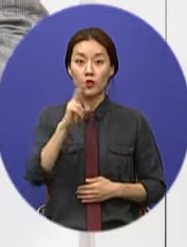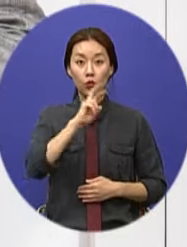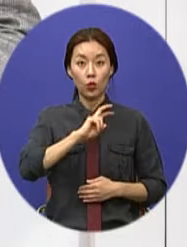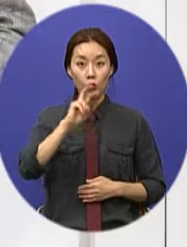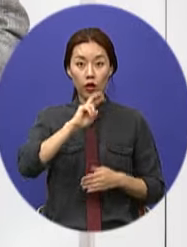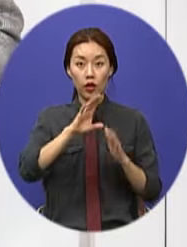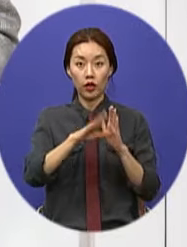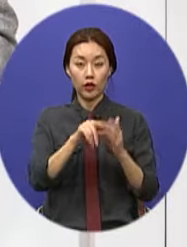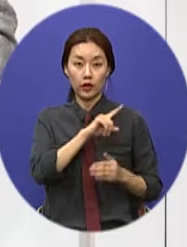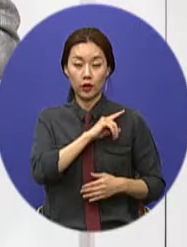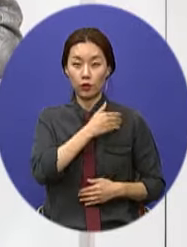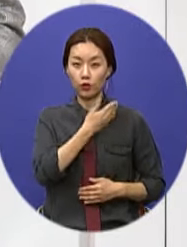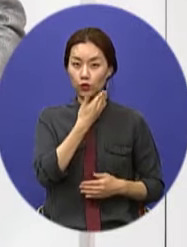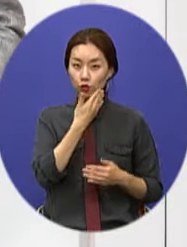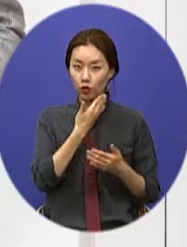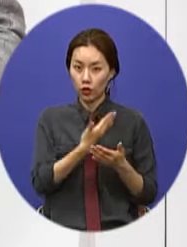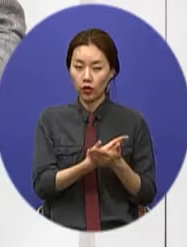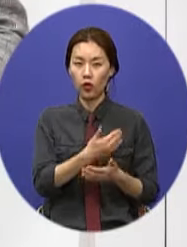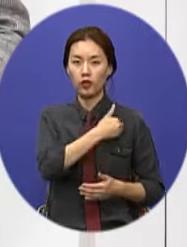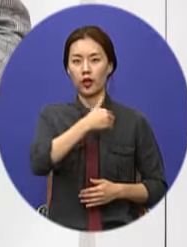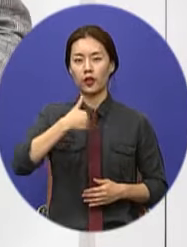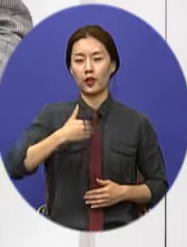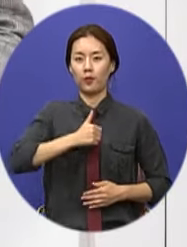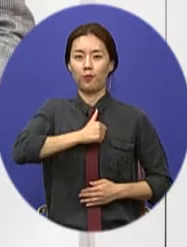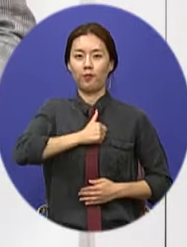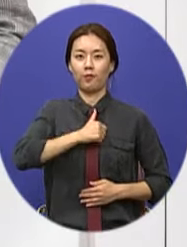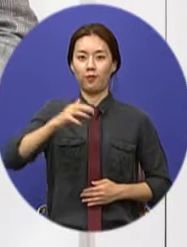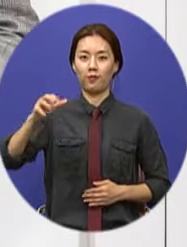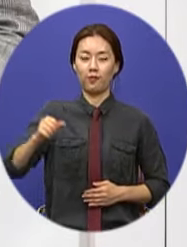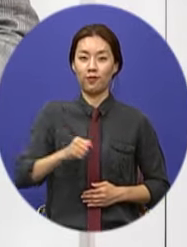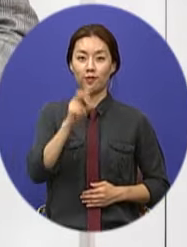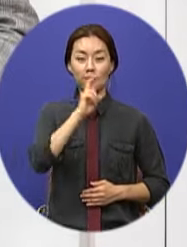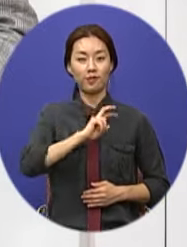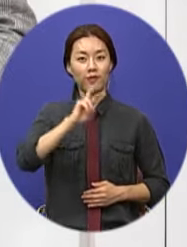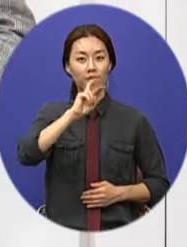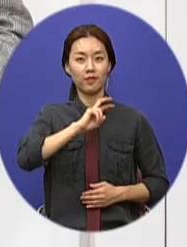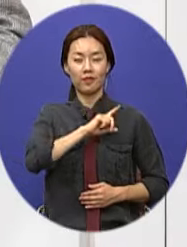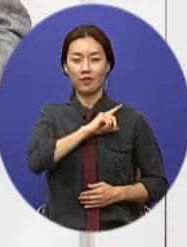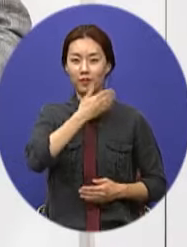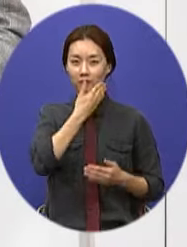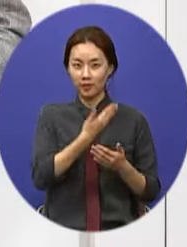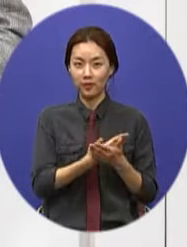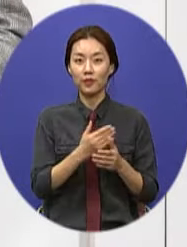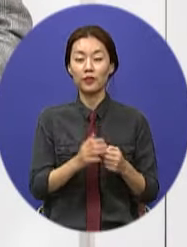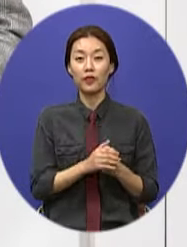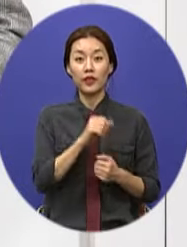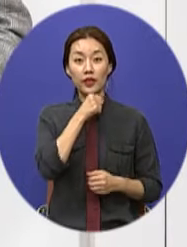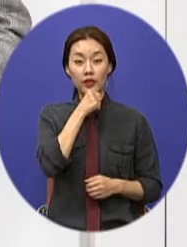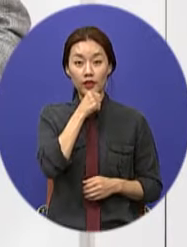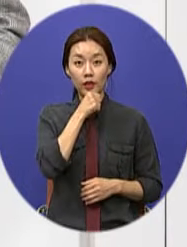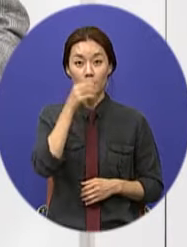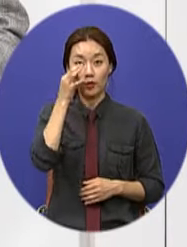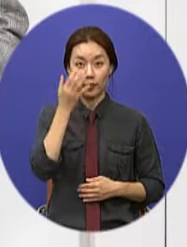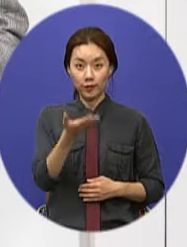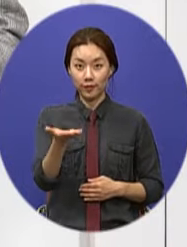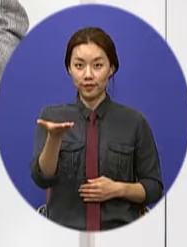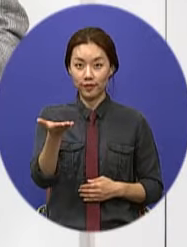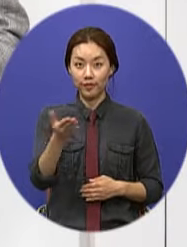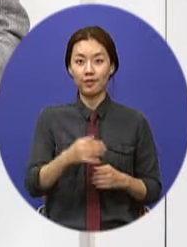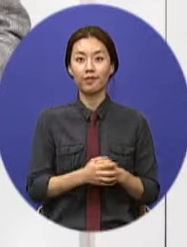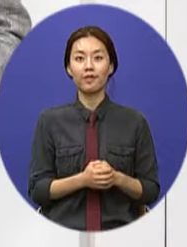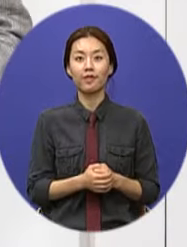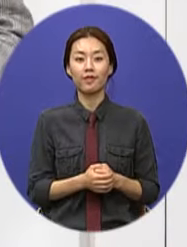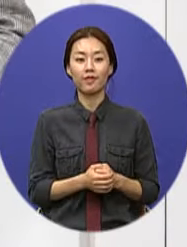부르실 때 가장 중요한 것이 자신 있게 하신다는 거. 그게 굉장히 중요하거든요. 그럼요. 예. 자, 점수를 한번 볼까요?